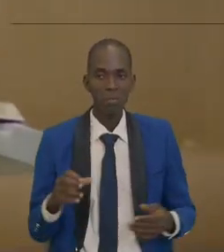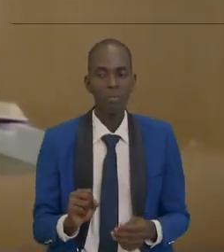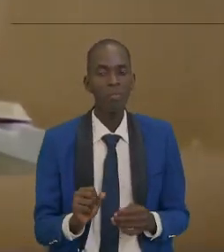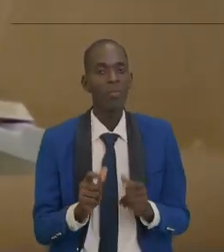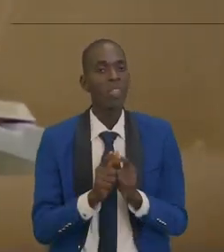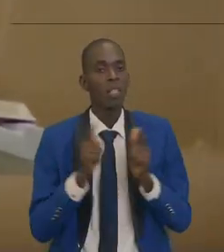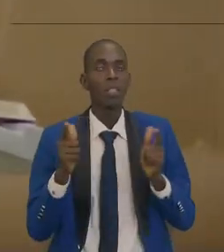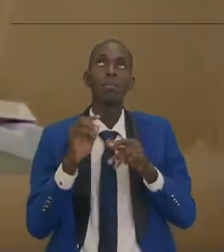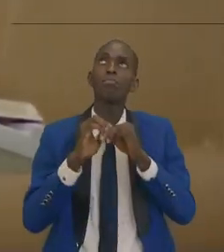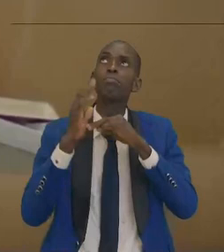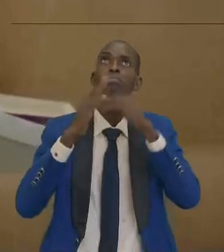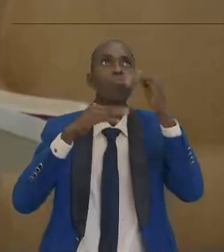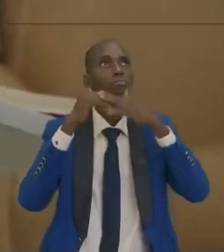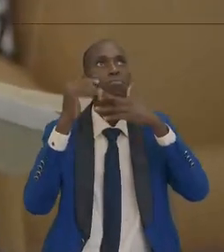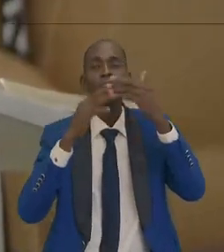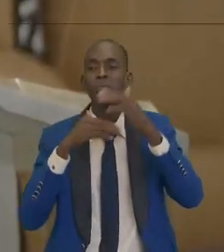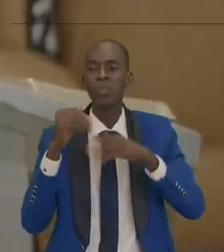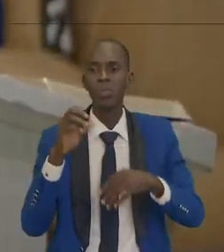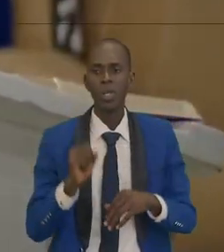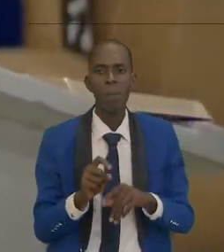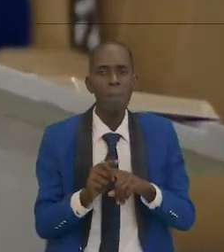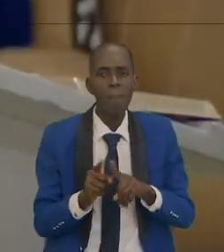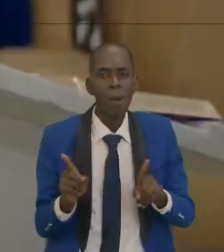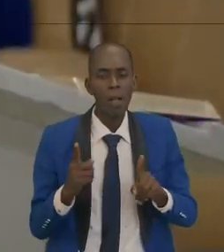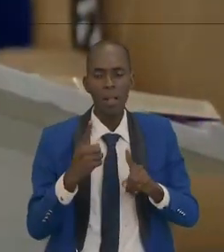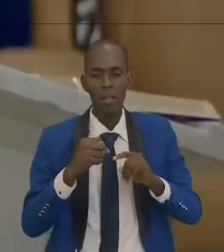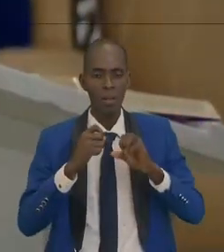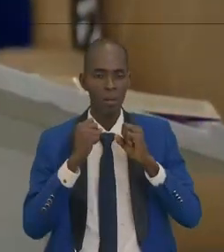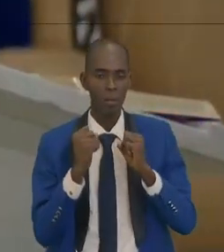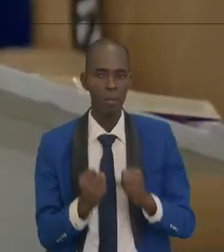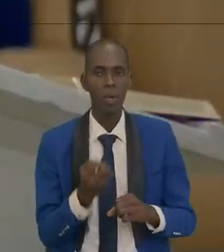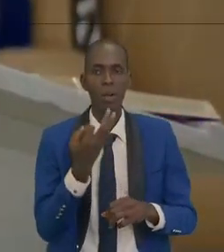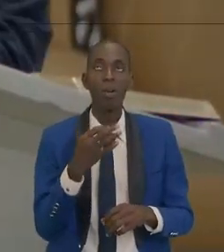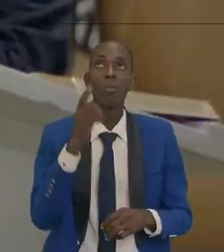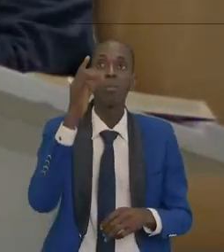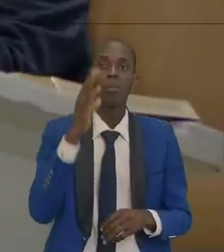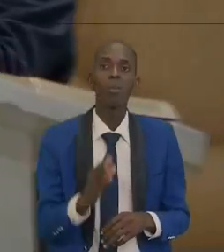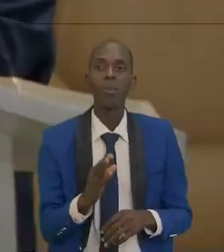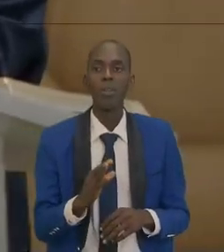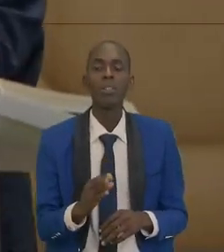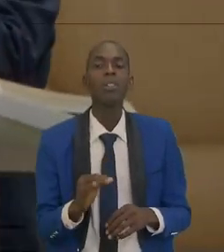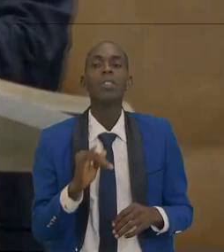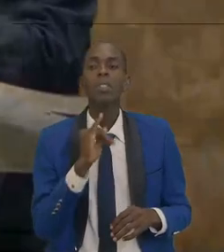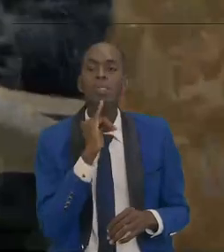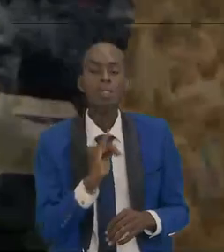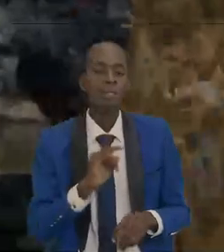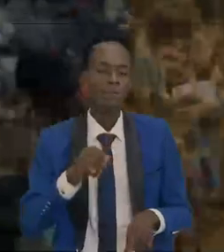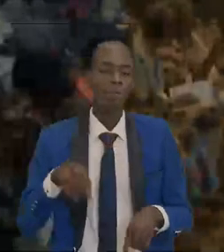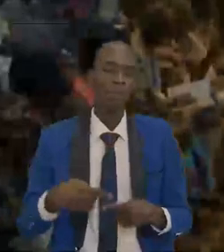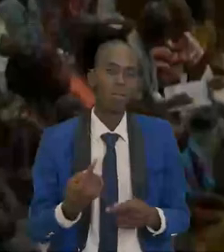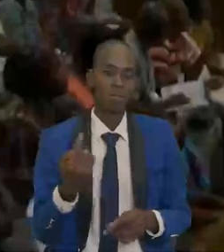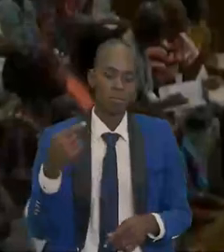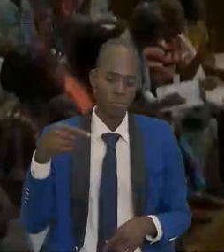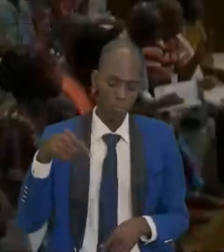grand dans les bâtiments, mais la puissance de Dieu avait diminué et